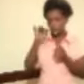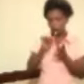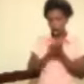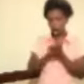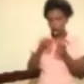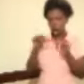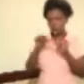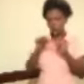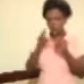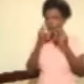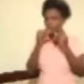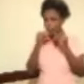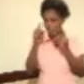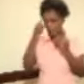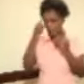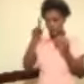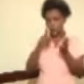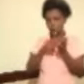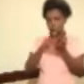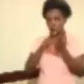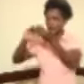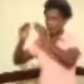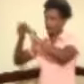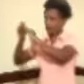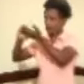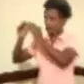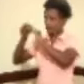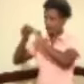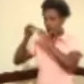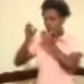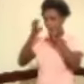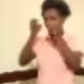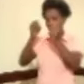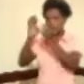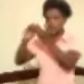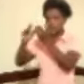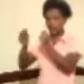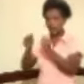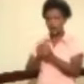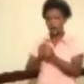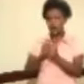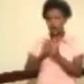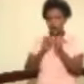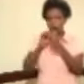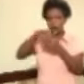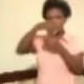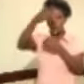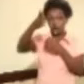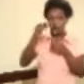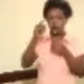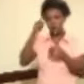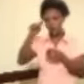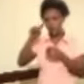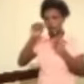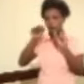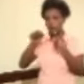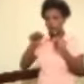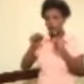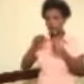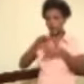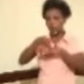parler de camps qui sont dans mi-temps-ville là, mi-temps-ville, avec des camps qui sont en dehors de la ville. C'est évident que